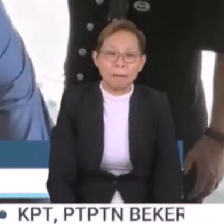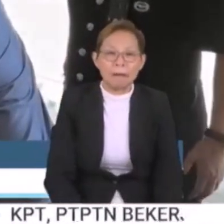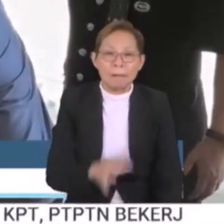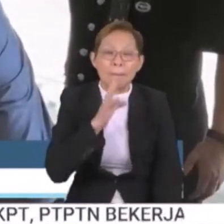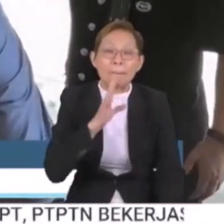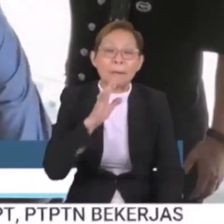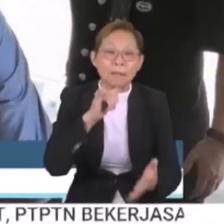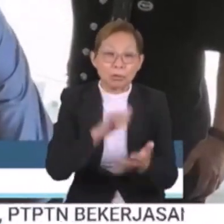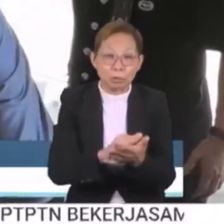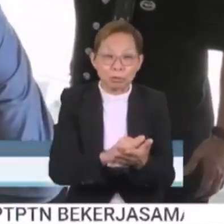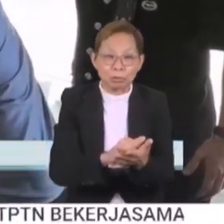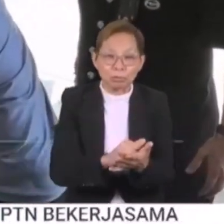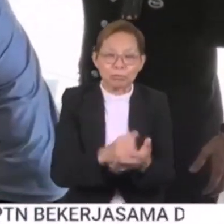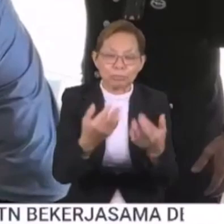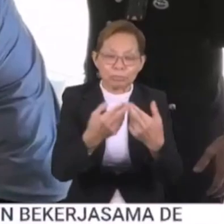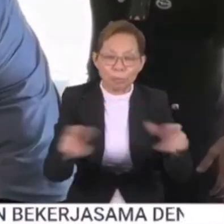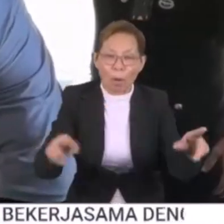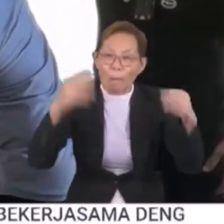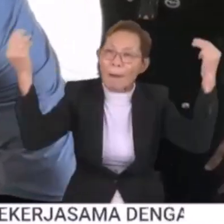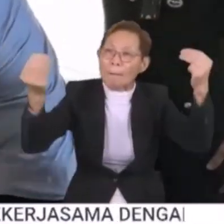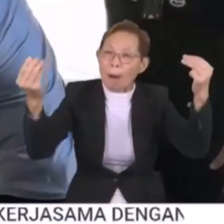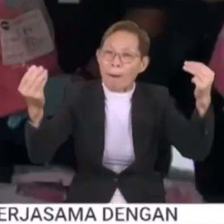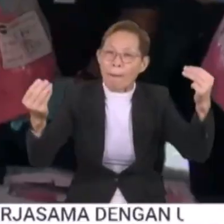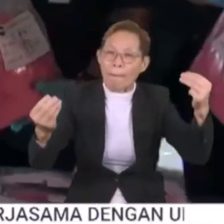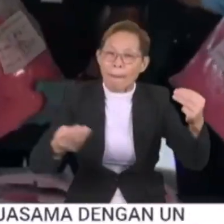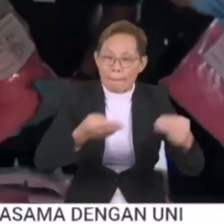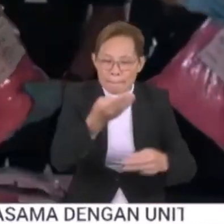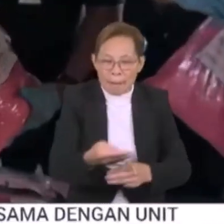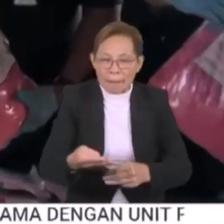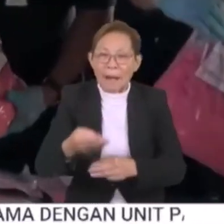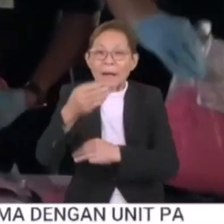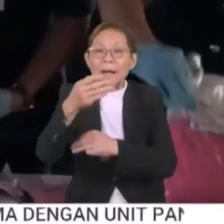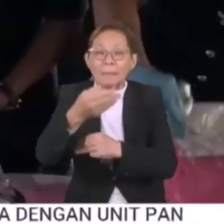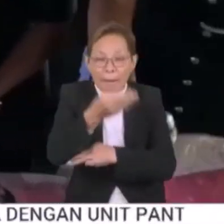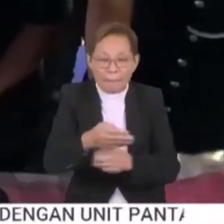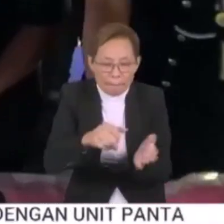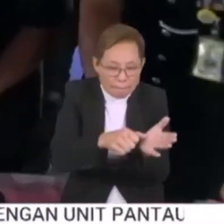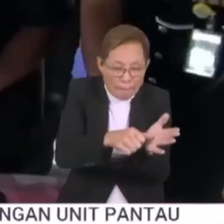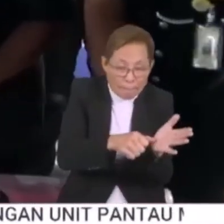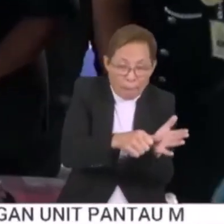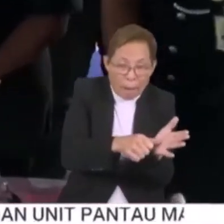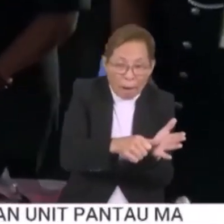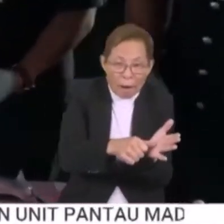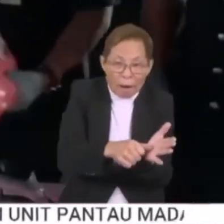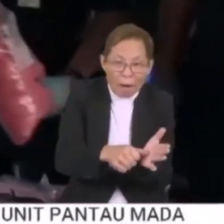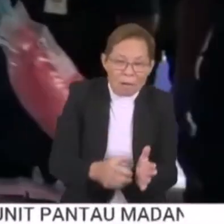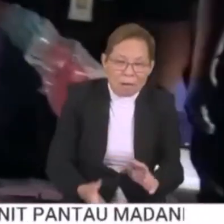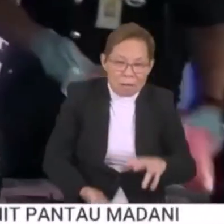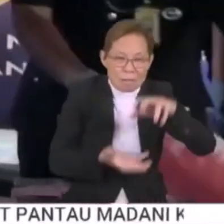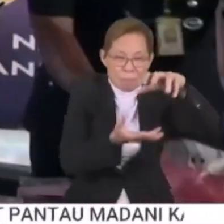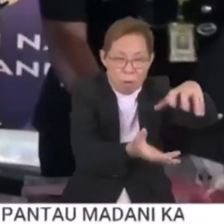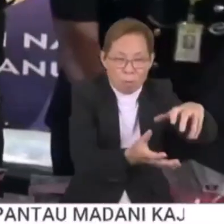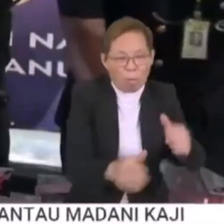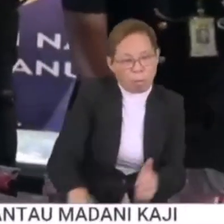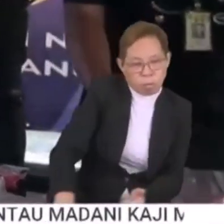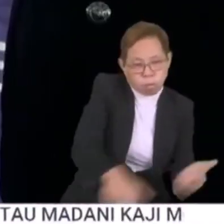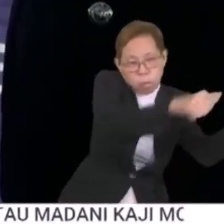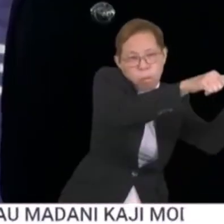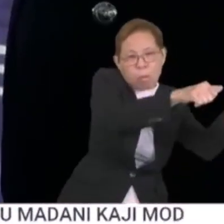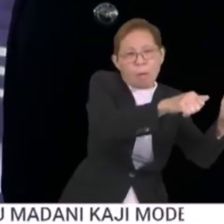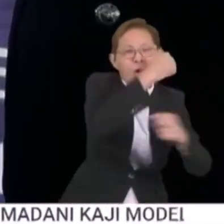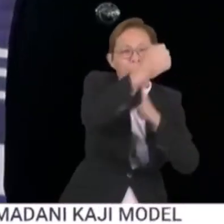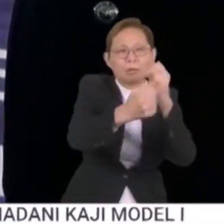Beliau berkata demikian selepas menyempurnakan majlis penyerahan barang kes narkotik bagi program pelupusan 2024.